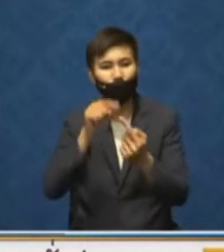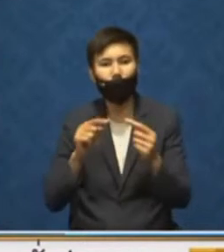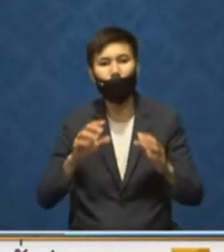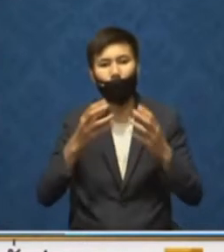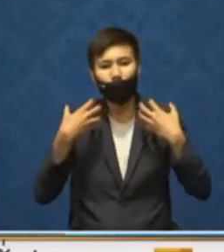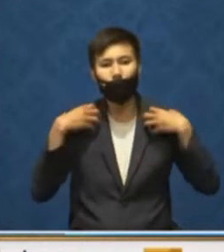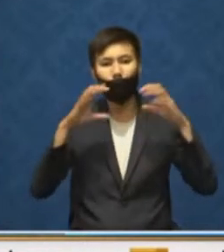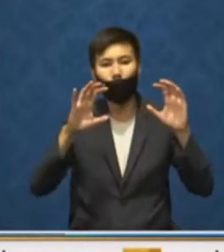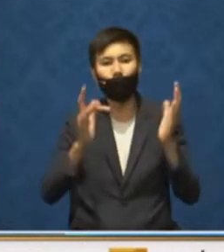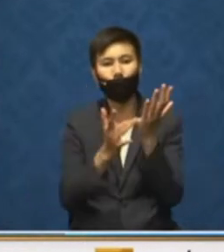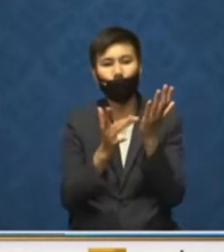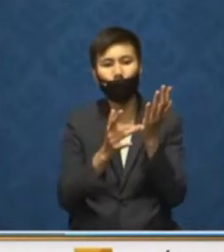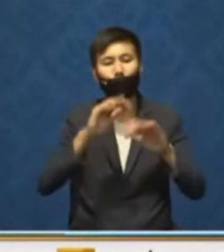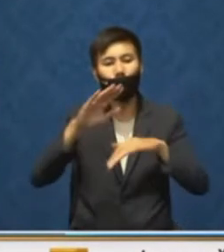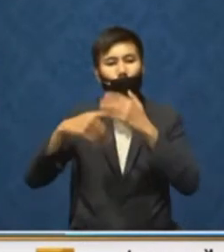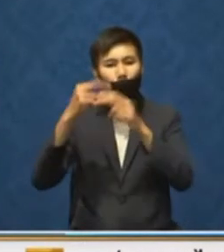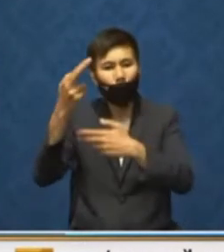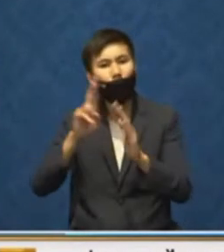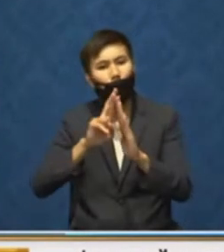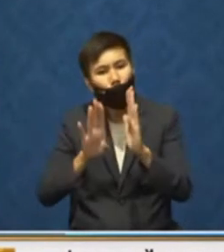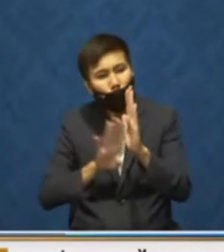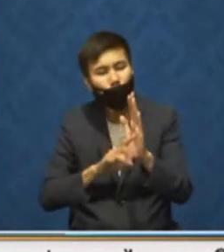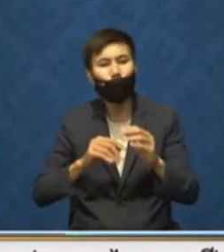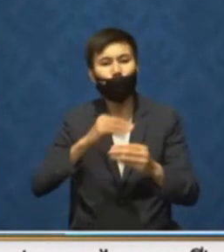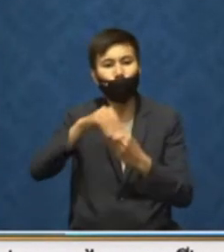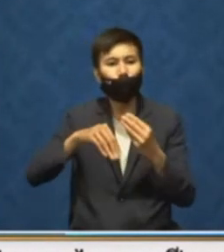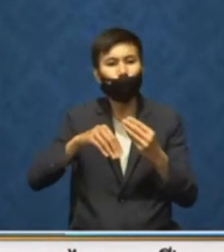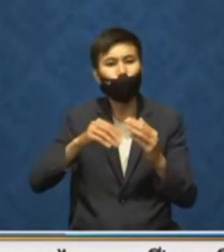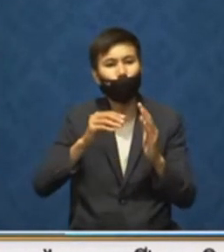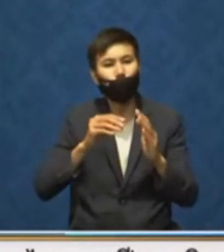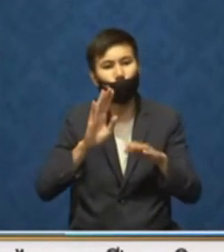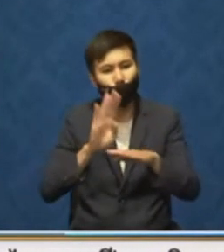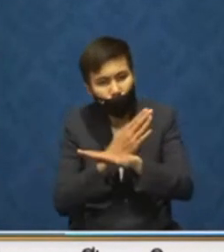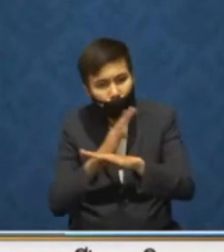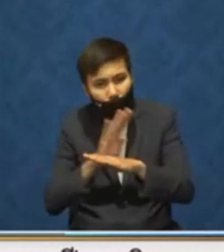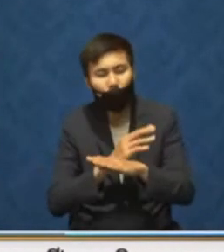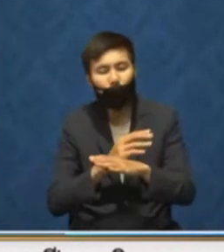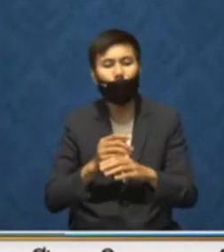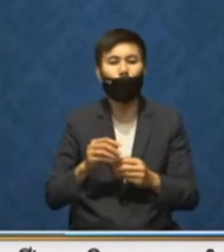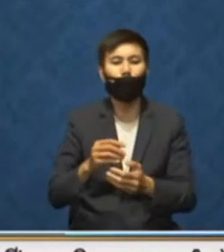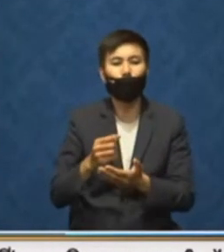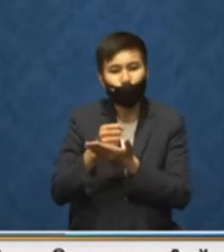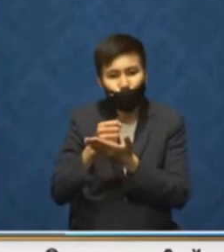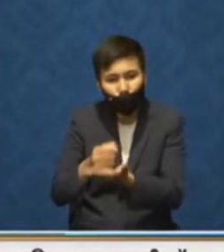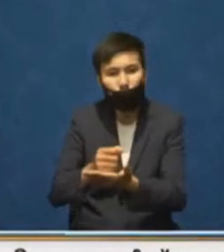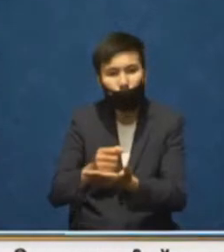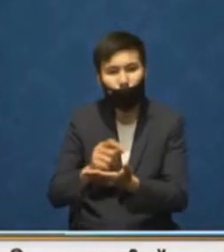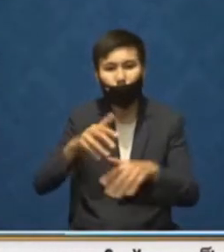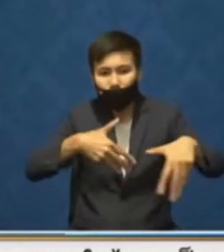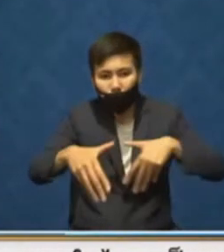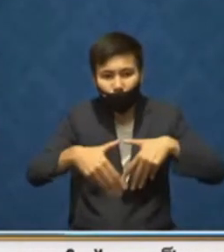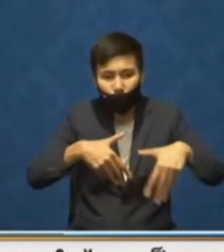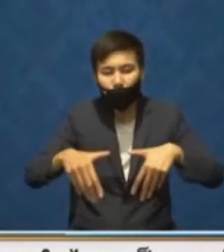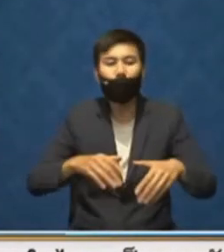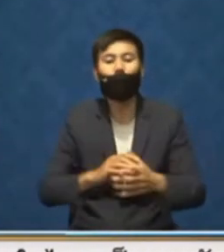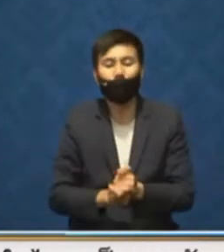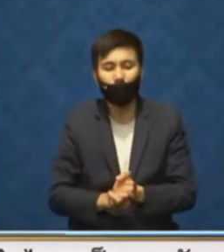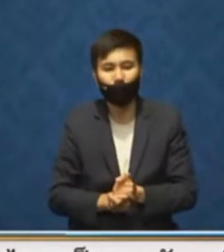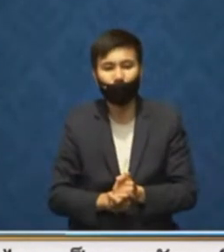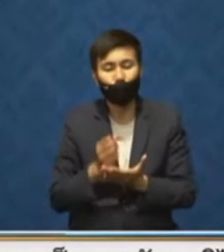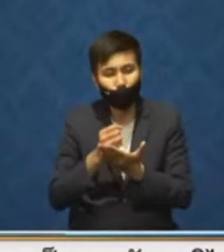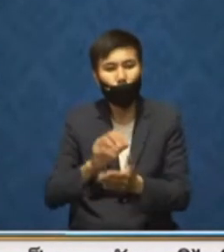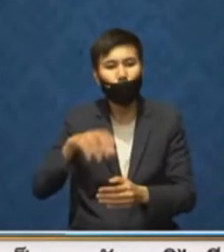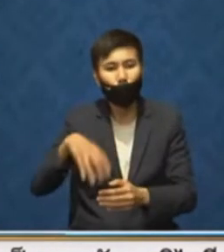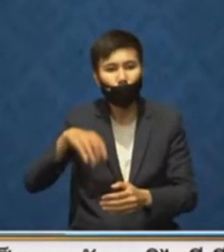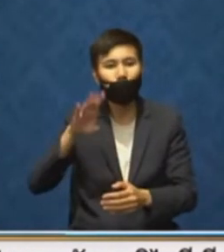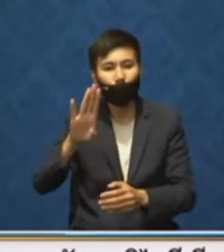ระบบการประกันประชาชนภาคธุรกิจเพื่อความสะดวกให้ภาคเอกชนไปชนแบบเบ็ดเสร็จเข้าถึงง่ายเป็นต้นแล้วเธอยังคง